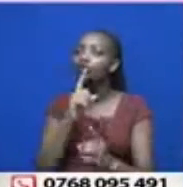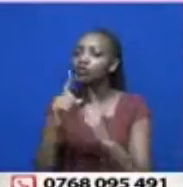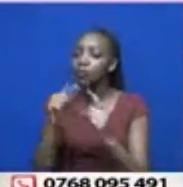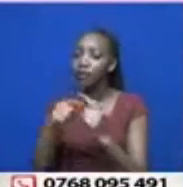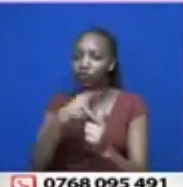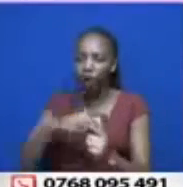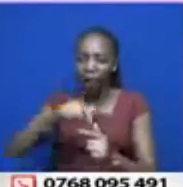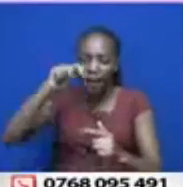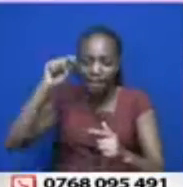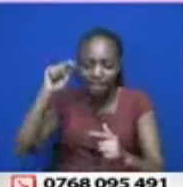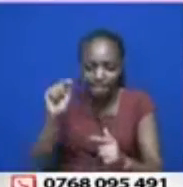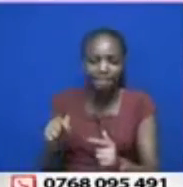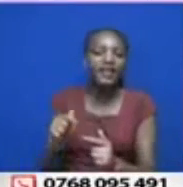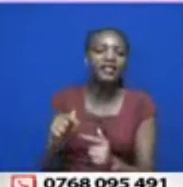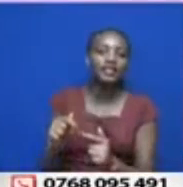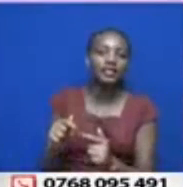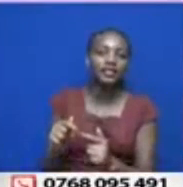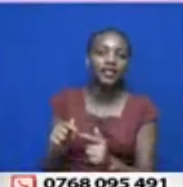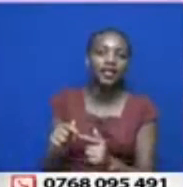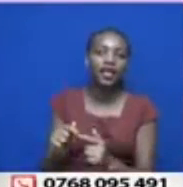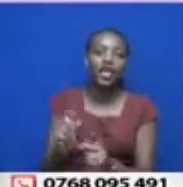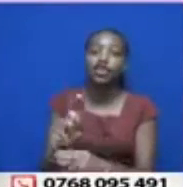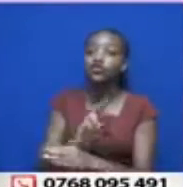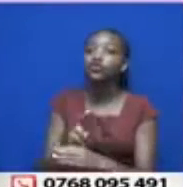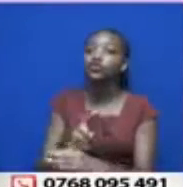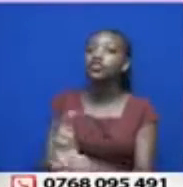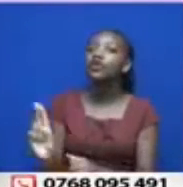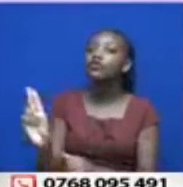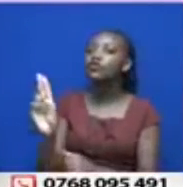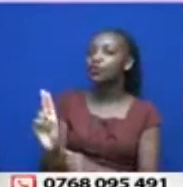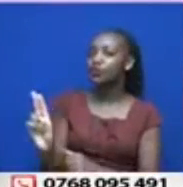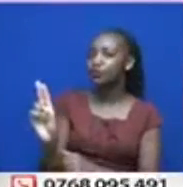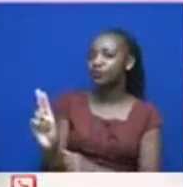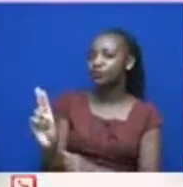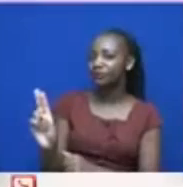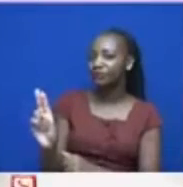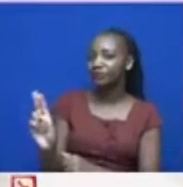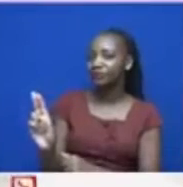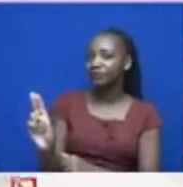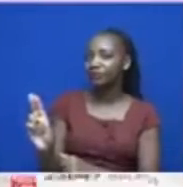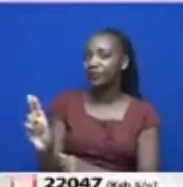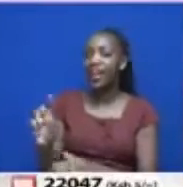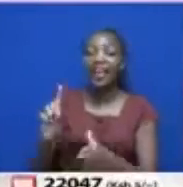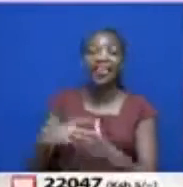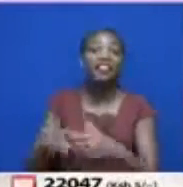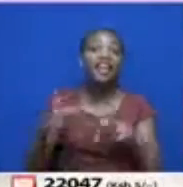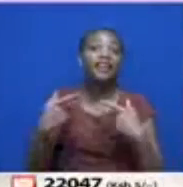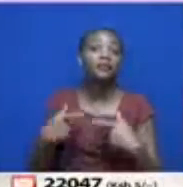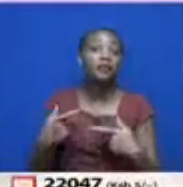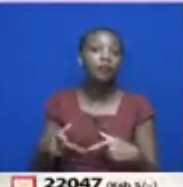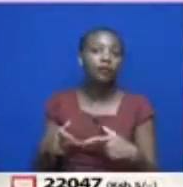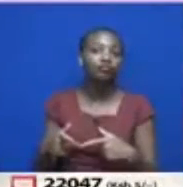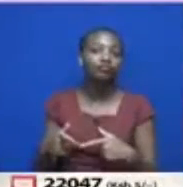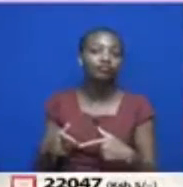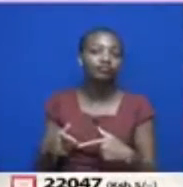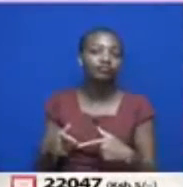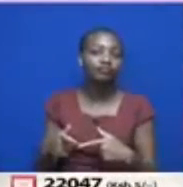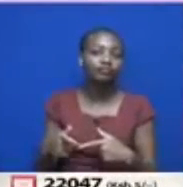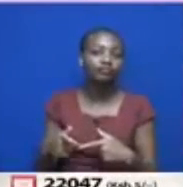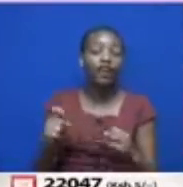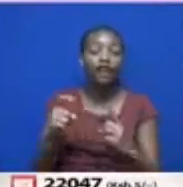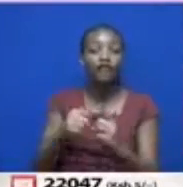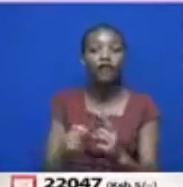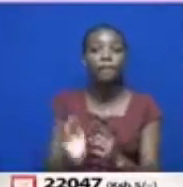lazima aongee nasi kupitia Uhuru Muigai Kenyatta. Uh-huh. Wakati watu wa Mlima Kenya wao wenyewe kwa wenyewe, uh-huh, kuna ile wakati wa